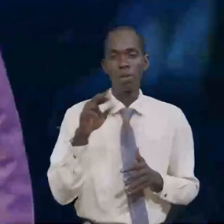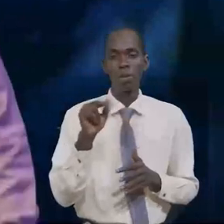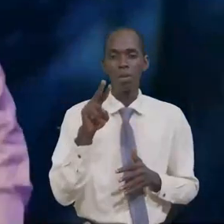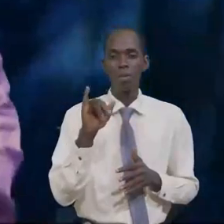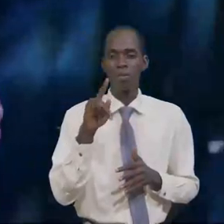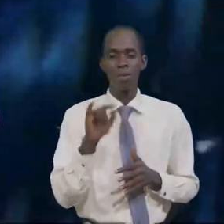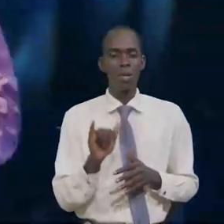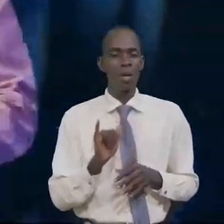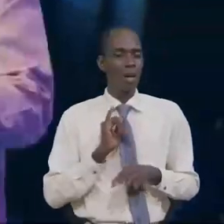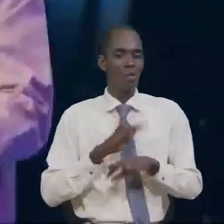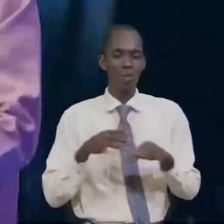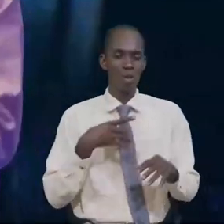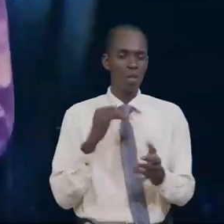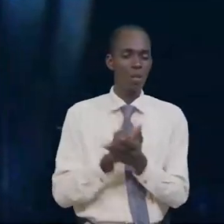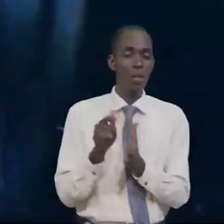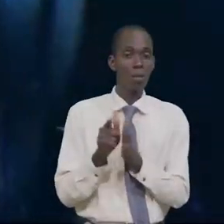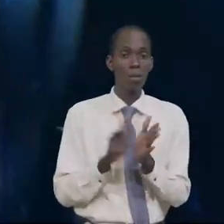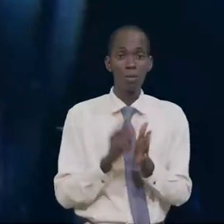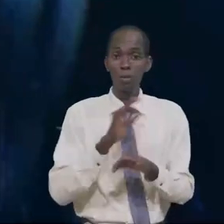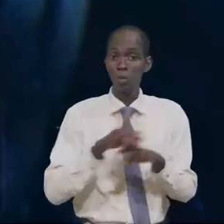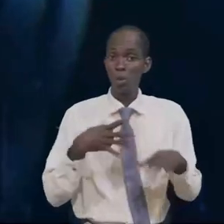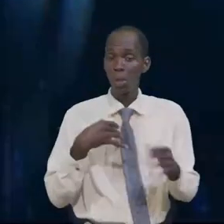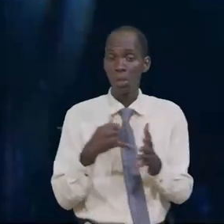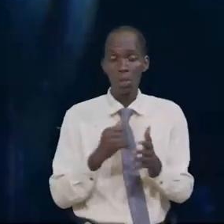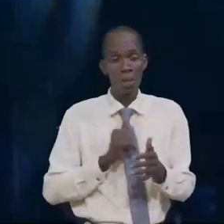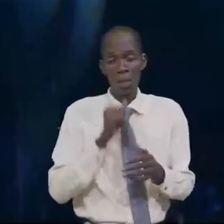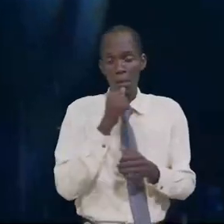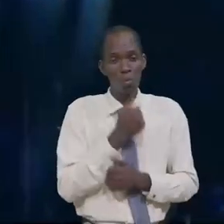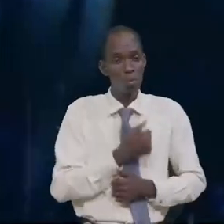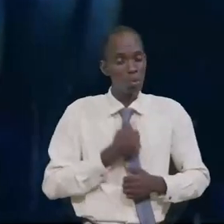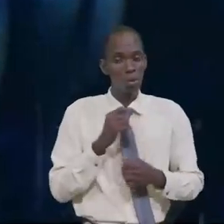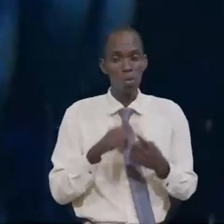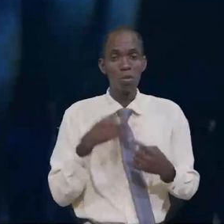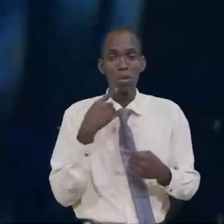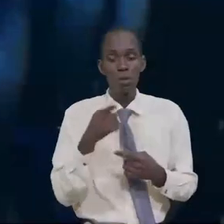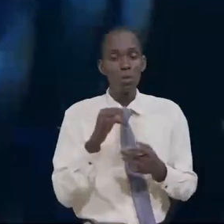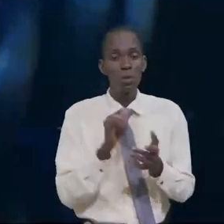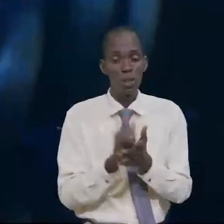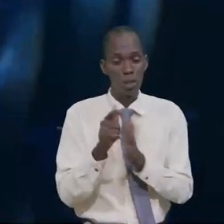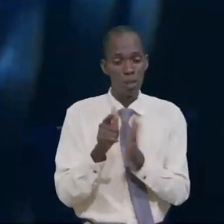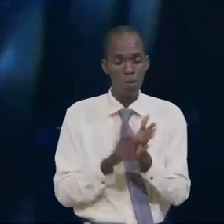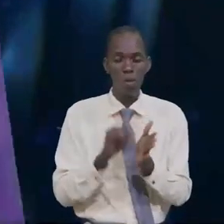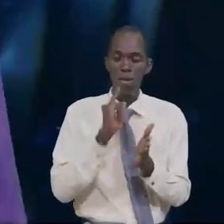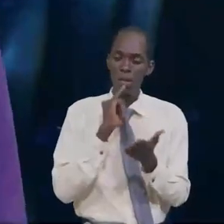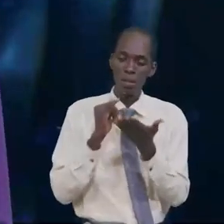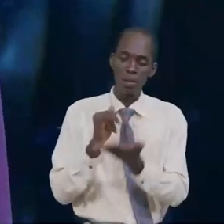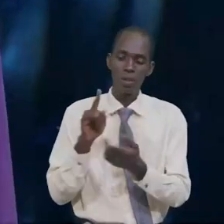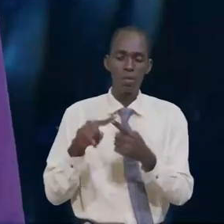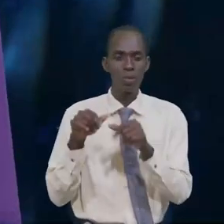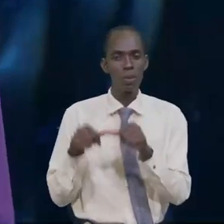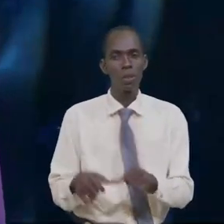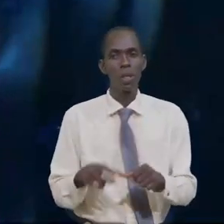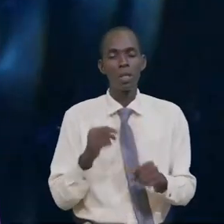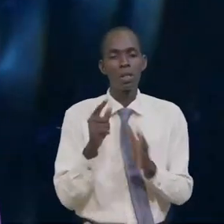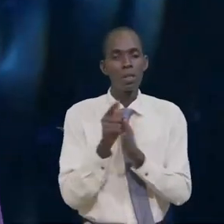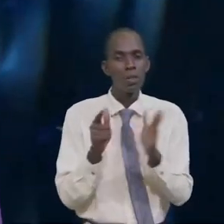je suis désolé pour toi la loi de la gravité est là elle a de la gravité ne respecte